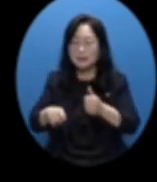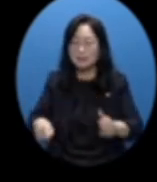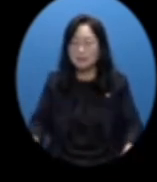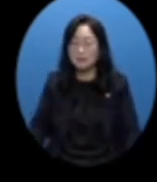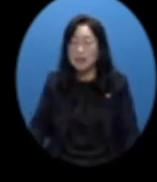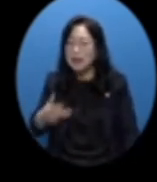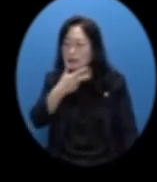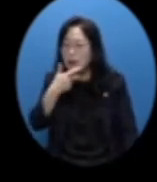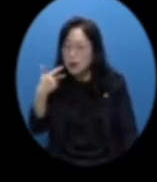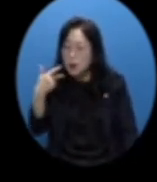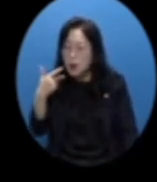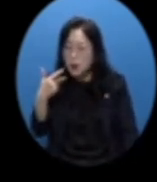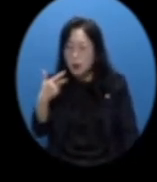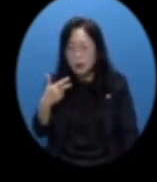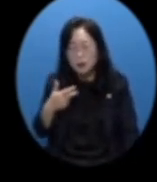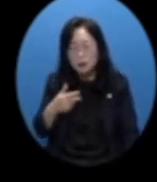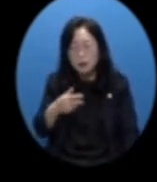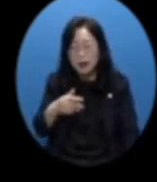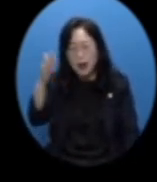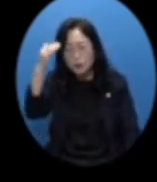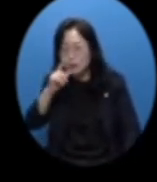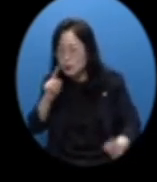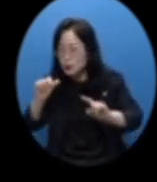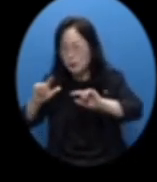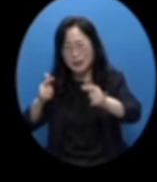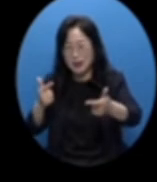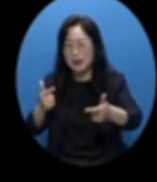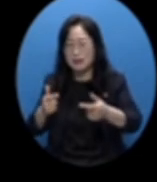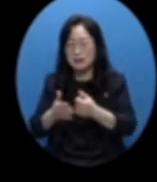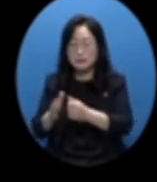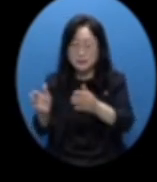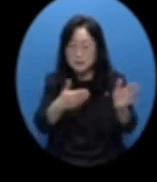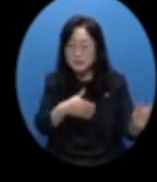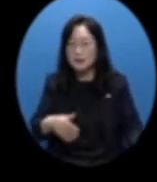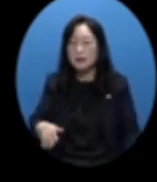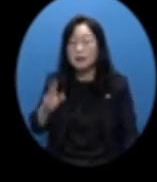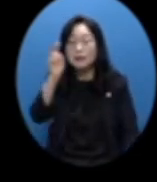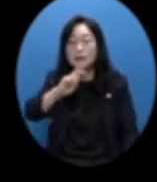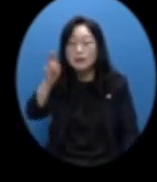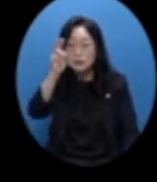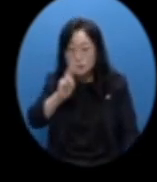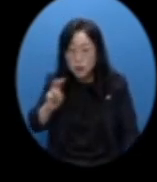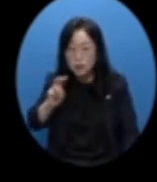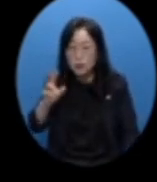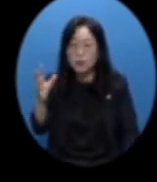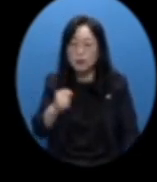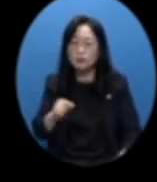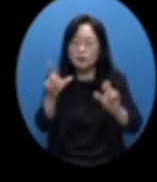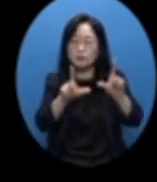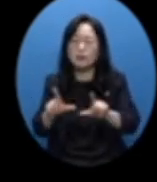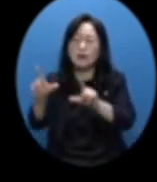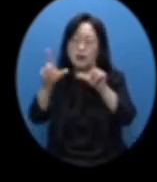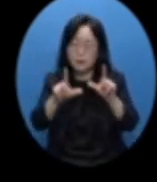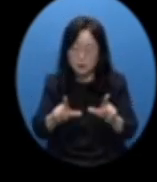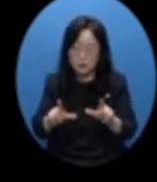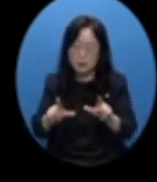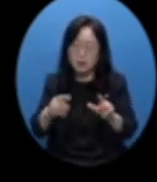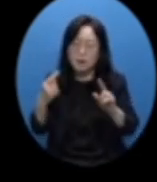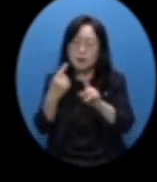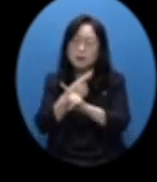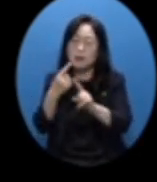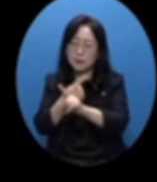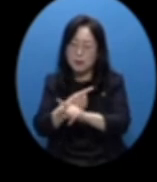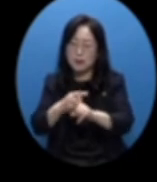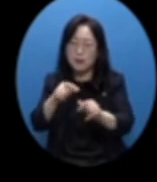영어 마크 표현이 안됩니다 어쨌든 이 찬송이 여러분의 삶을 변화시키는 그러한 구원의